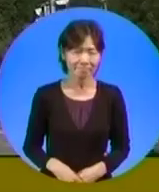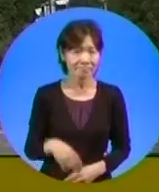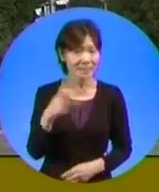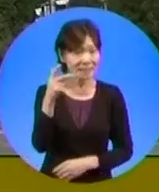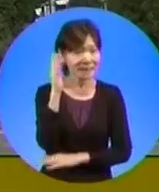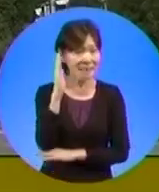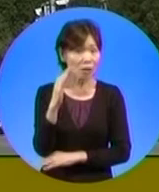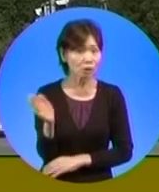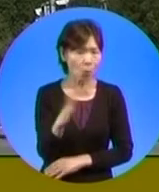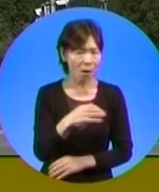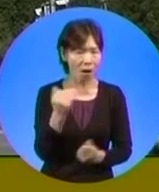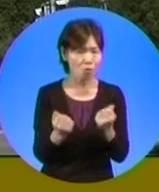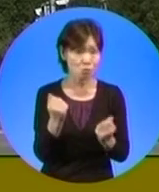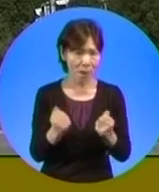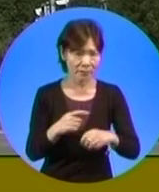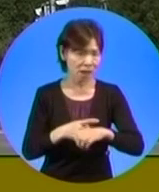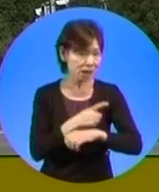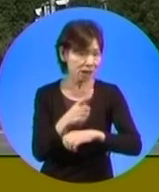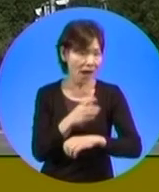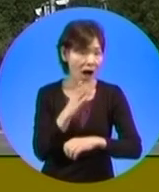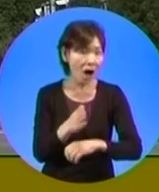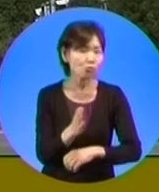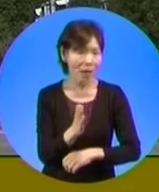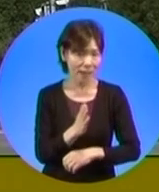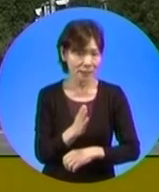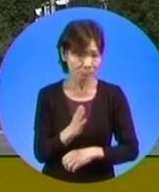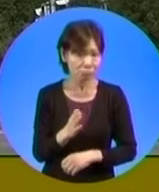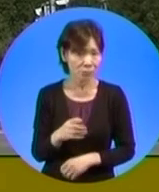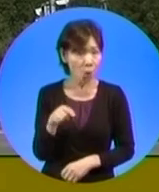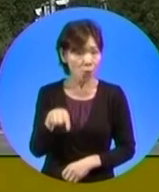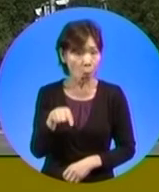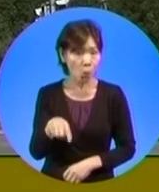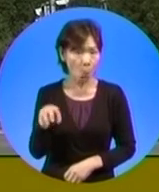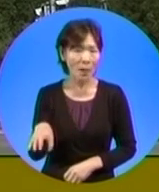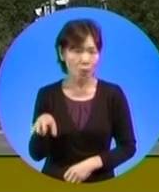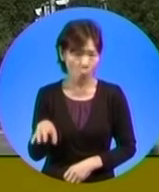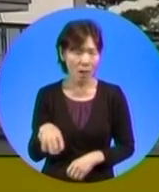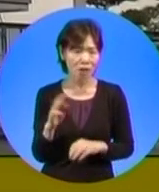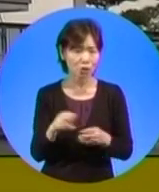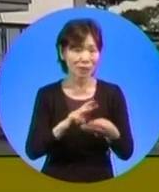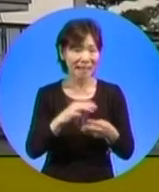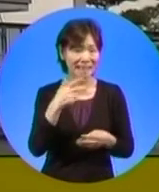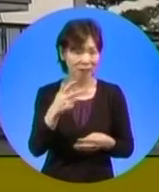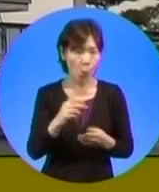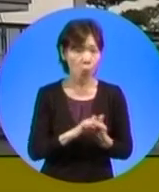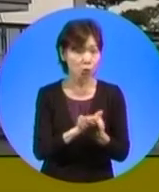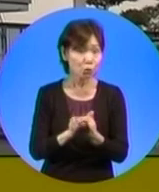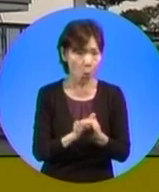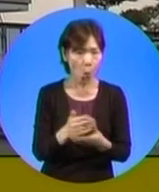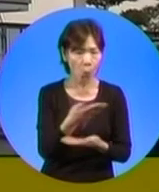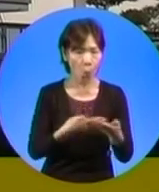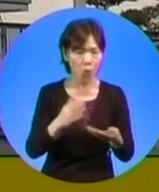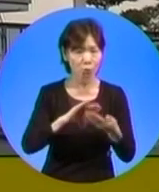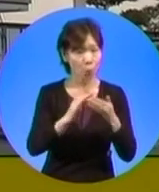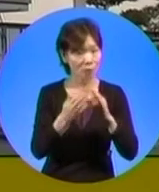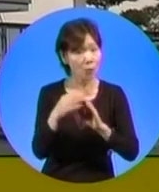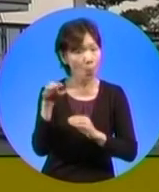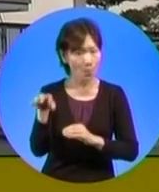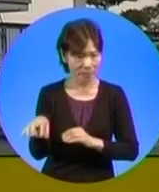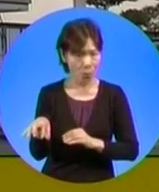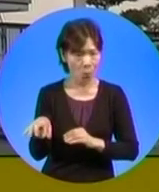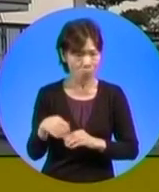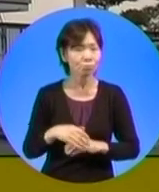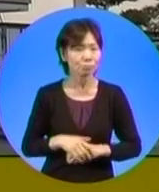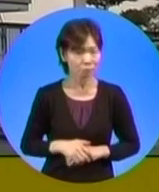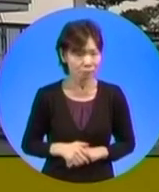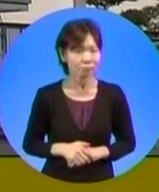吹田市役所から車に乗っておよそ1時間半、再び内藤さんが訪れたのは吹田市の友好交流都市の